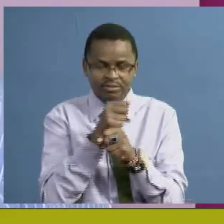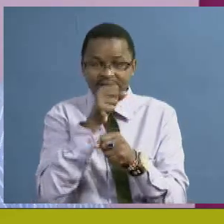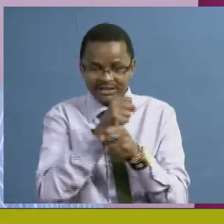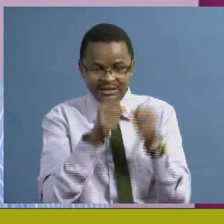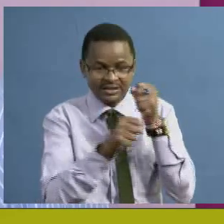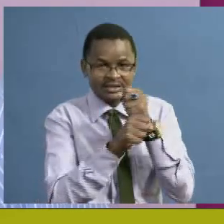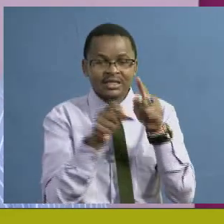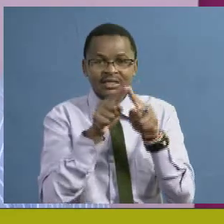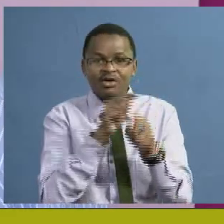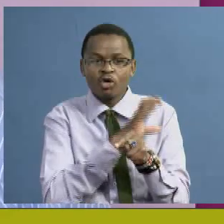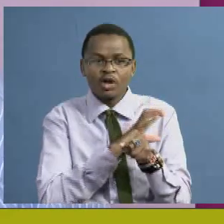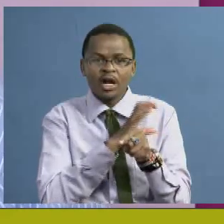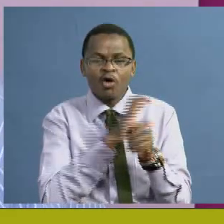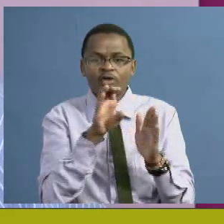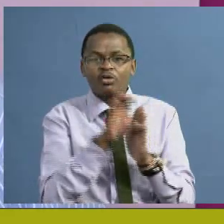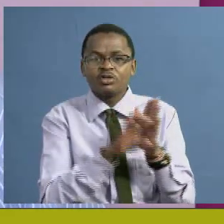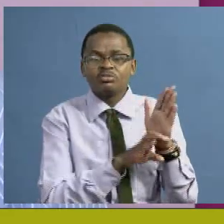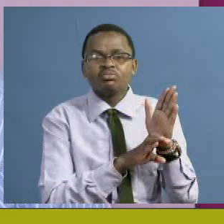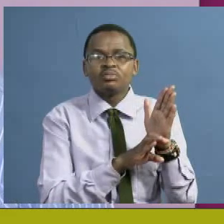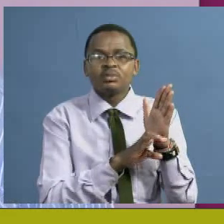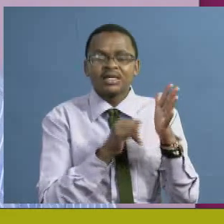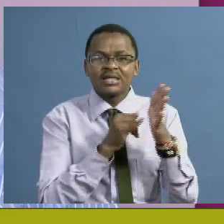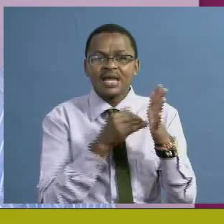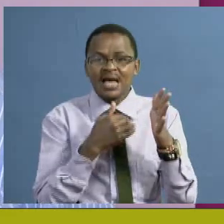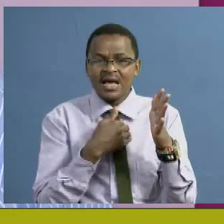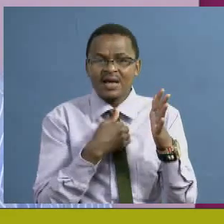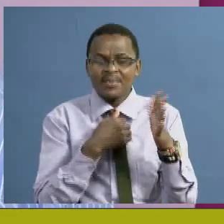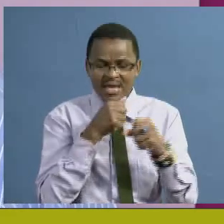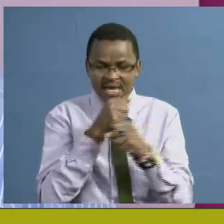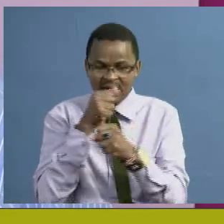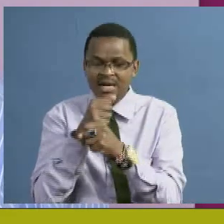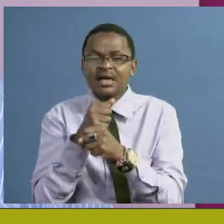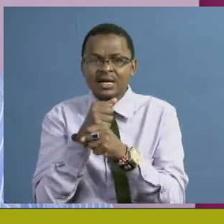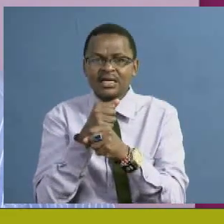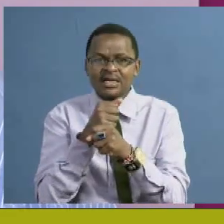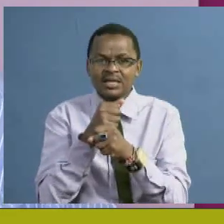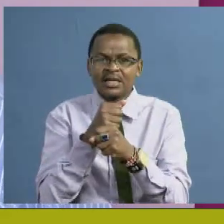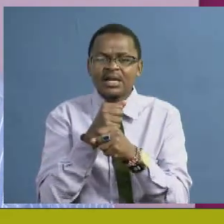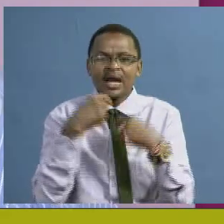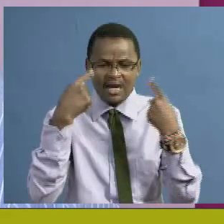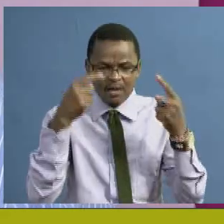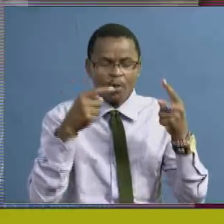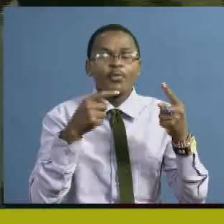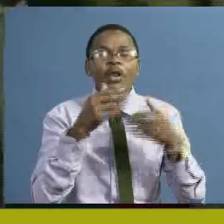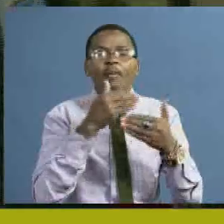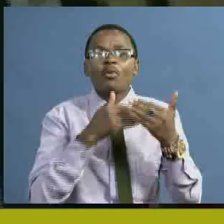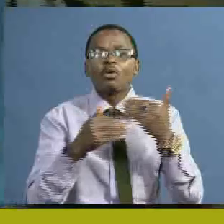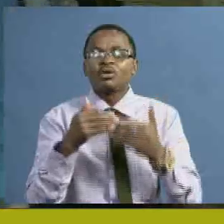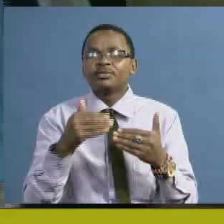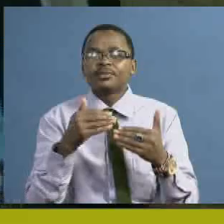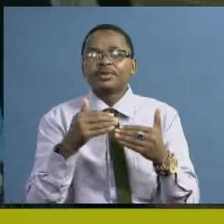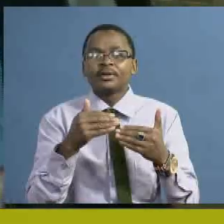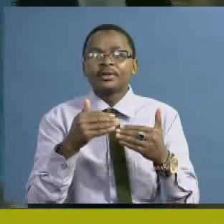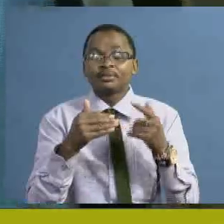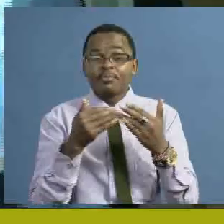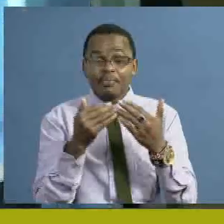and character of the constitution, it has to be done in a popular consultative process. But